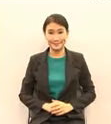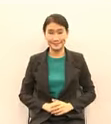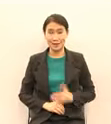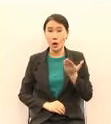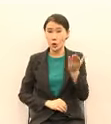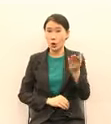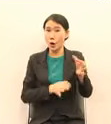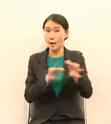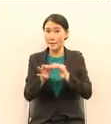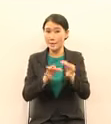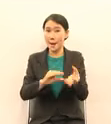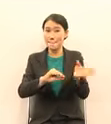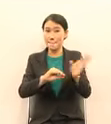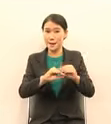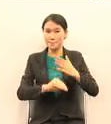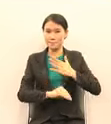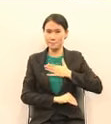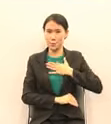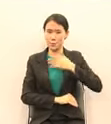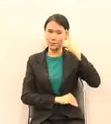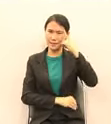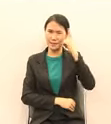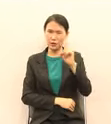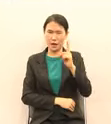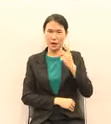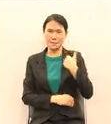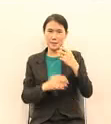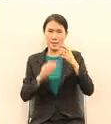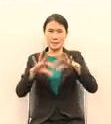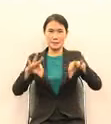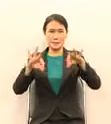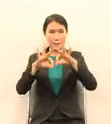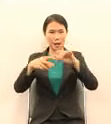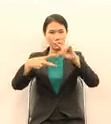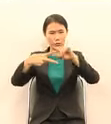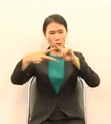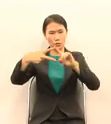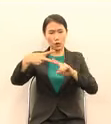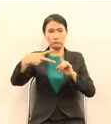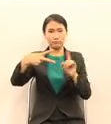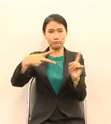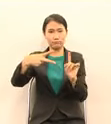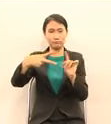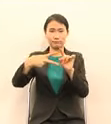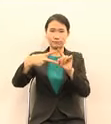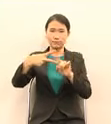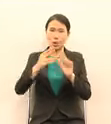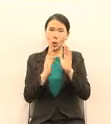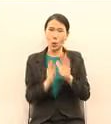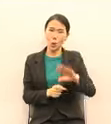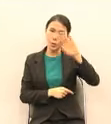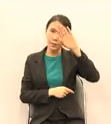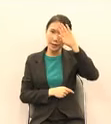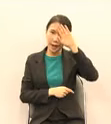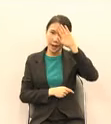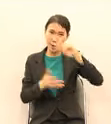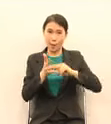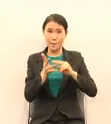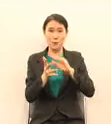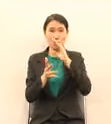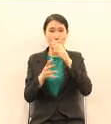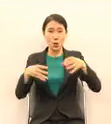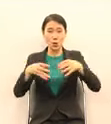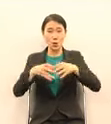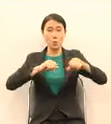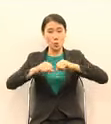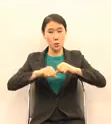มนิดเดียวได้ไหมครับผมคิดว่ามันยังมีอีก2ปัจจัยที่อาจจะทำให้คนไข้ที่ไม่อยู่ในกลุ่มเสี่ยงแล้ว